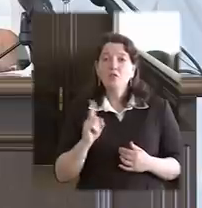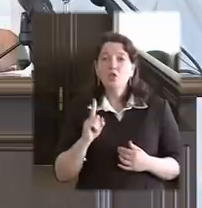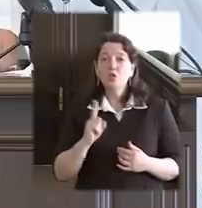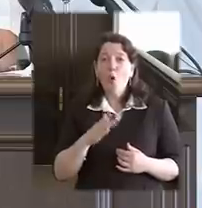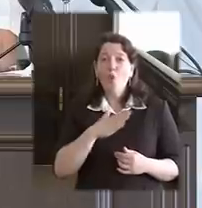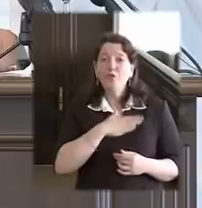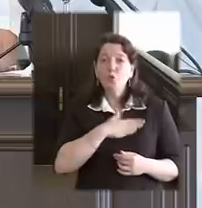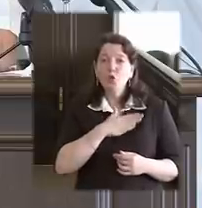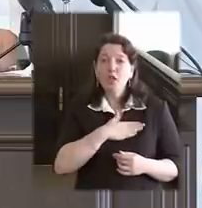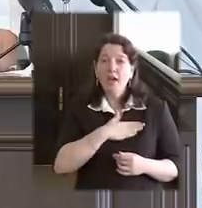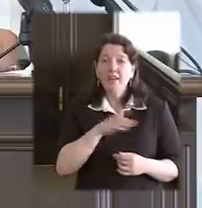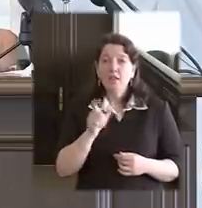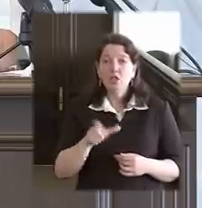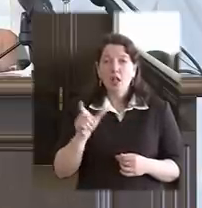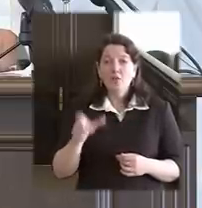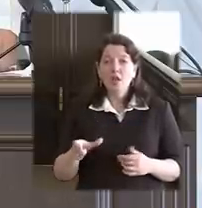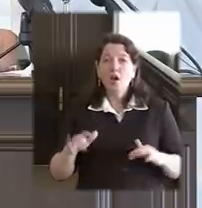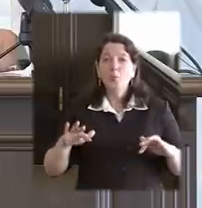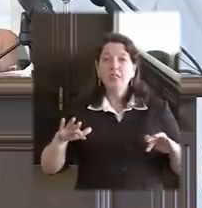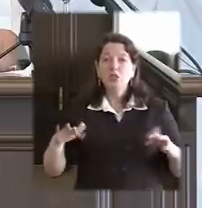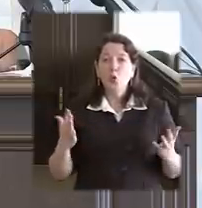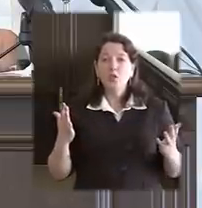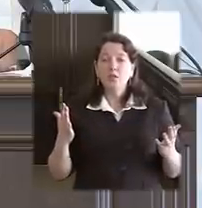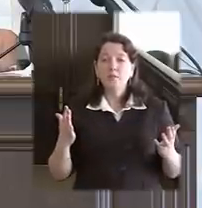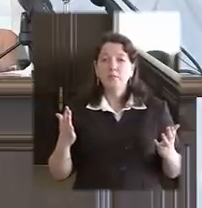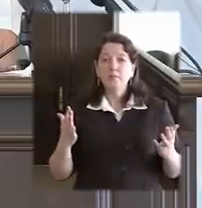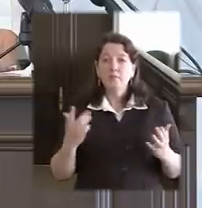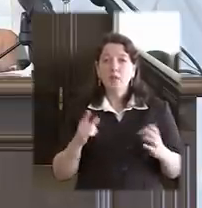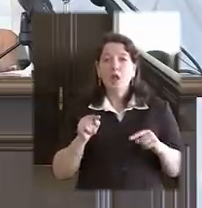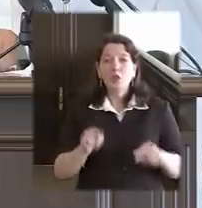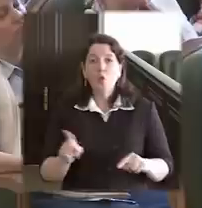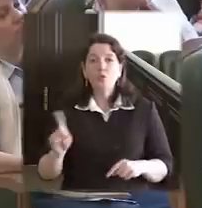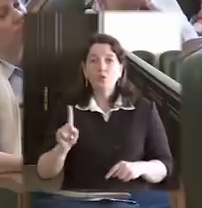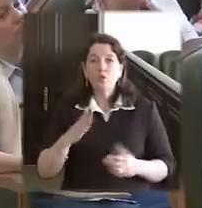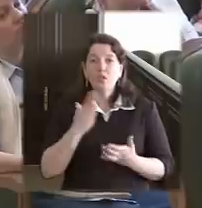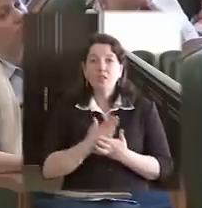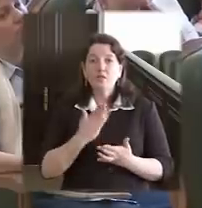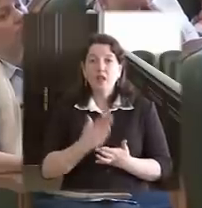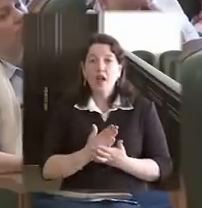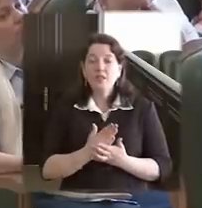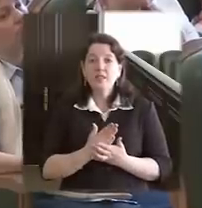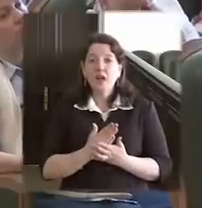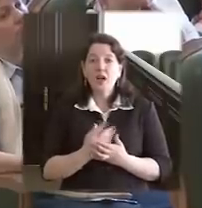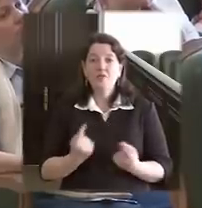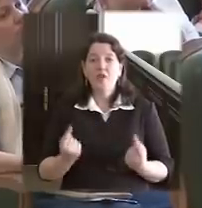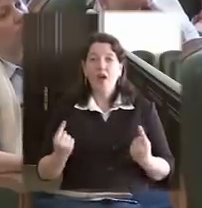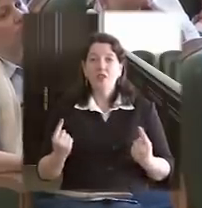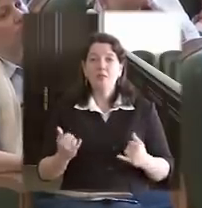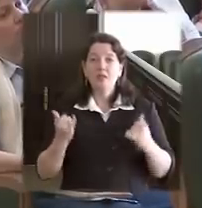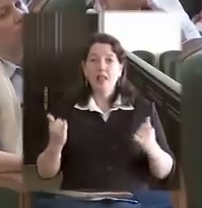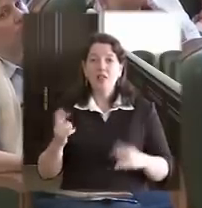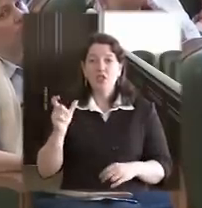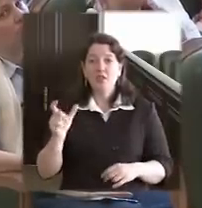Оказывается, что в душе человеческой происходит вот то, что является самым важным